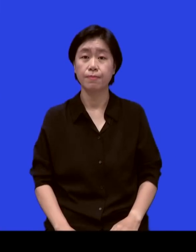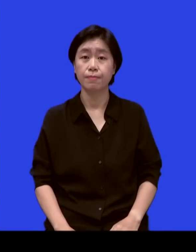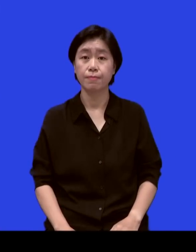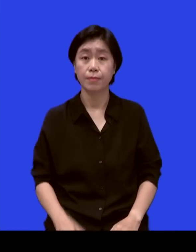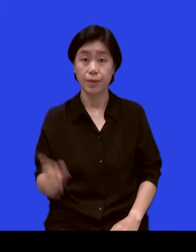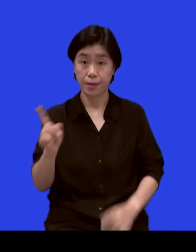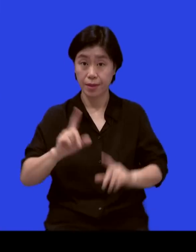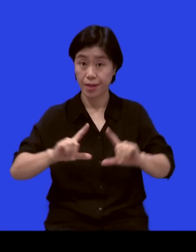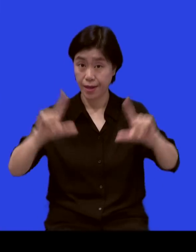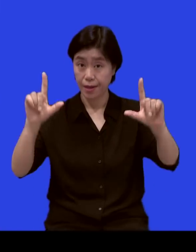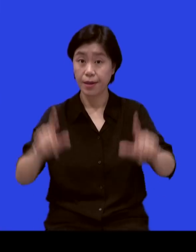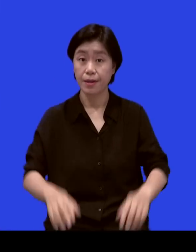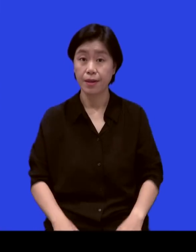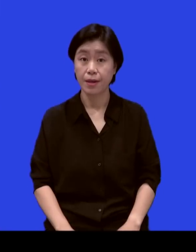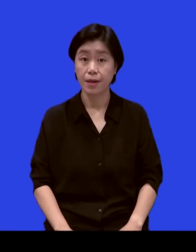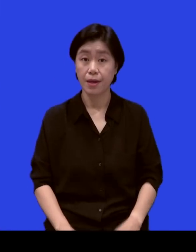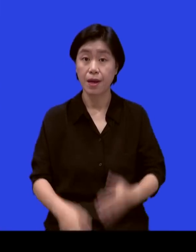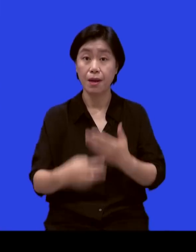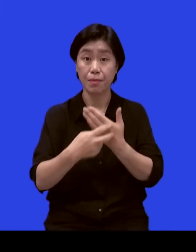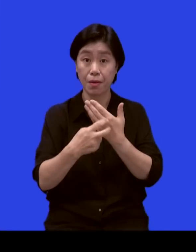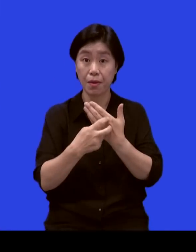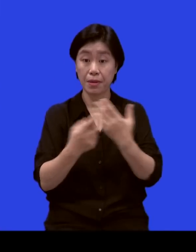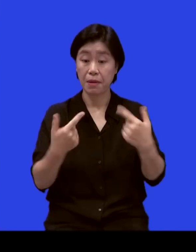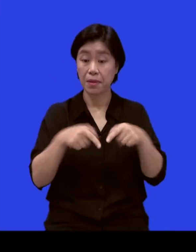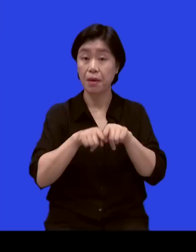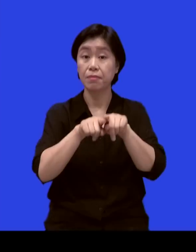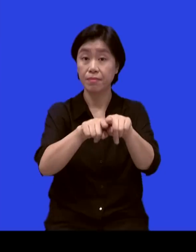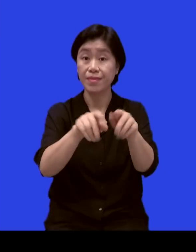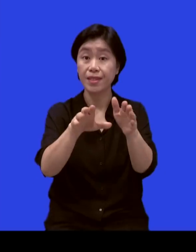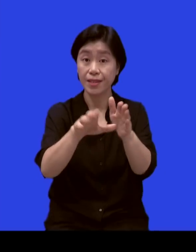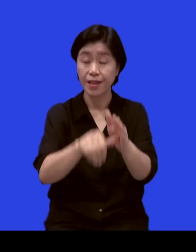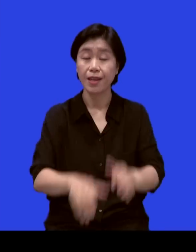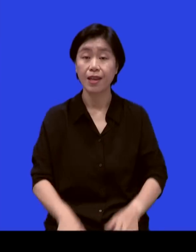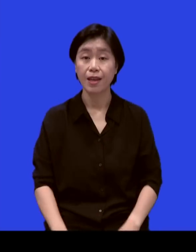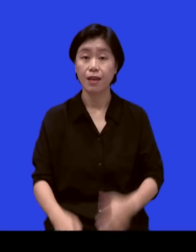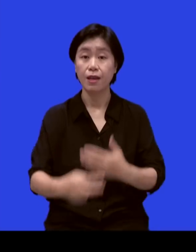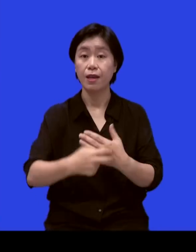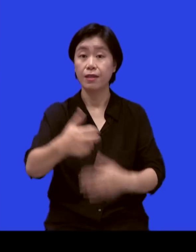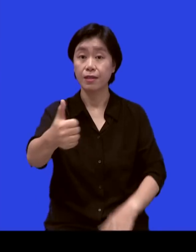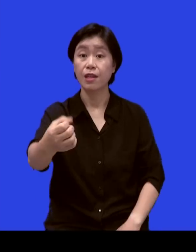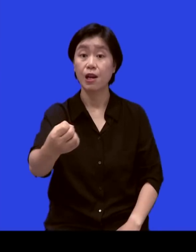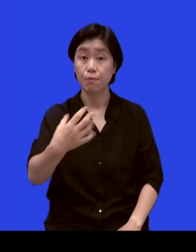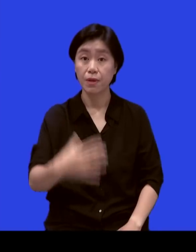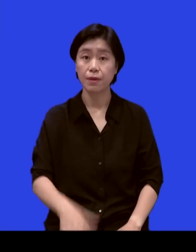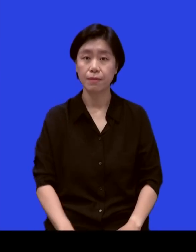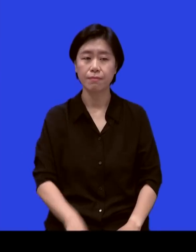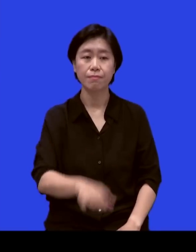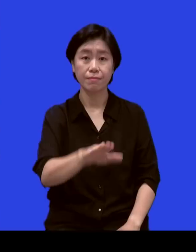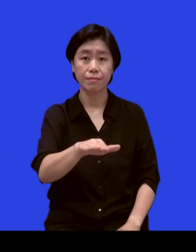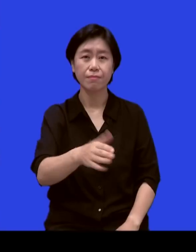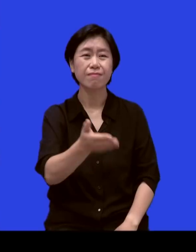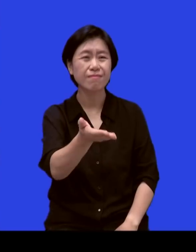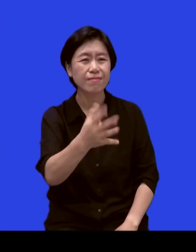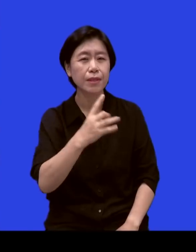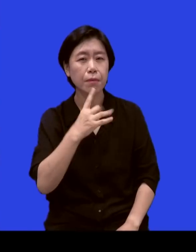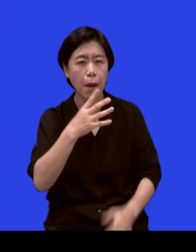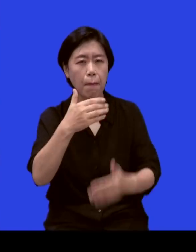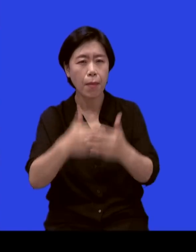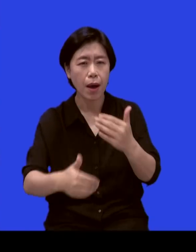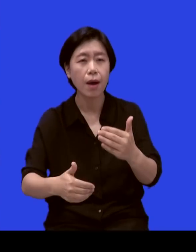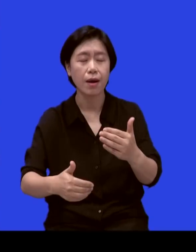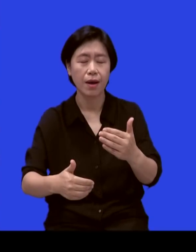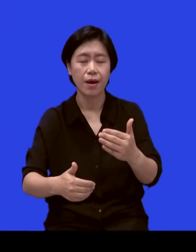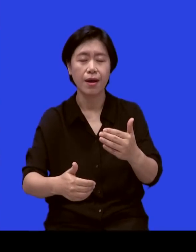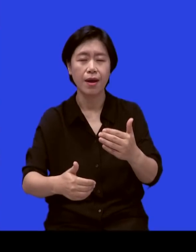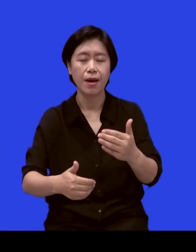날 이제 그 병원에서 예. 그 사위분만 남고 좀 나가 계시라는 거예요, 장인어른한테.